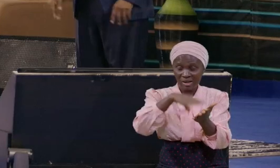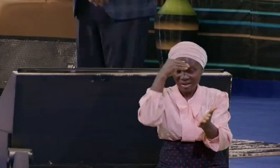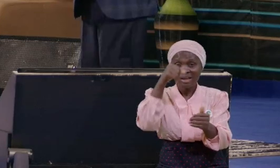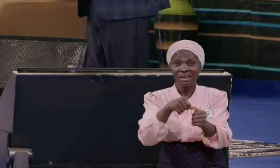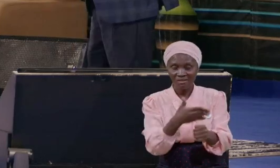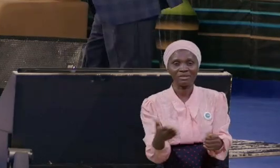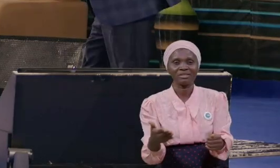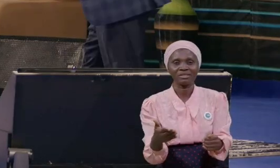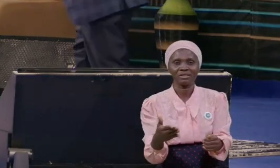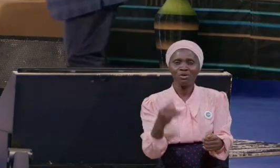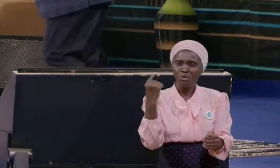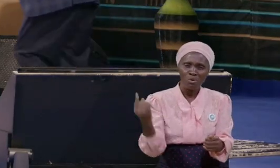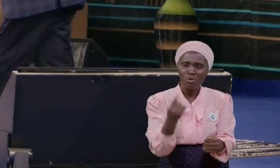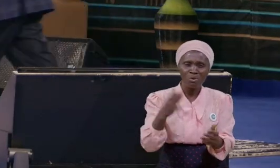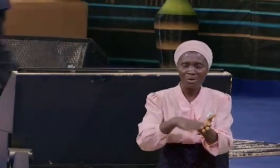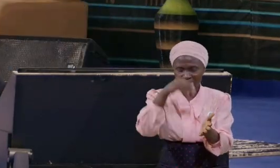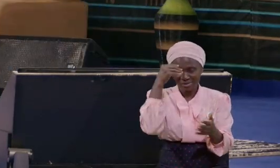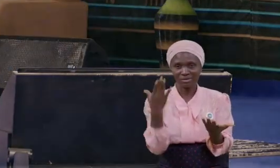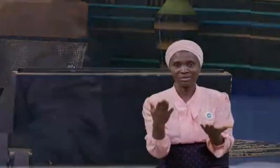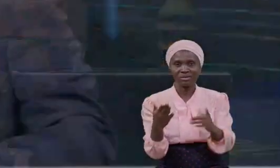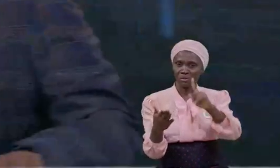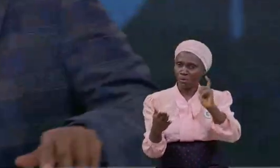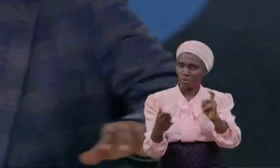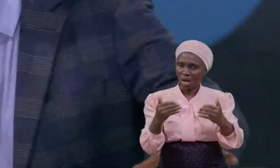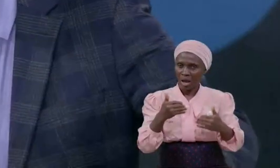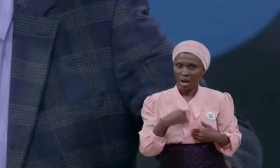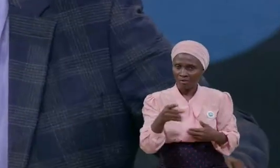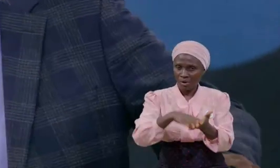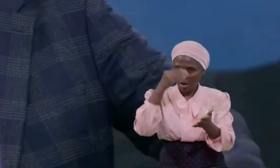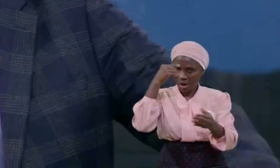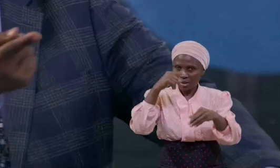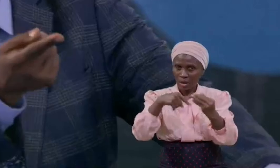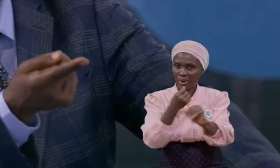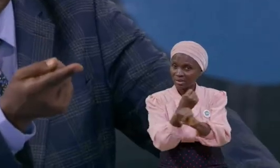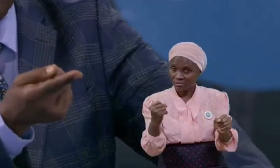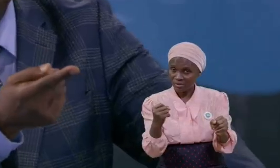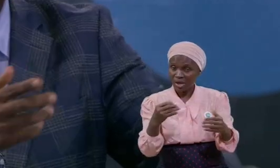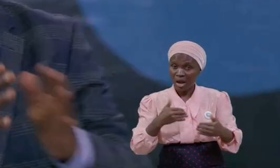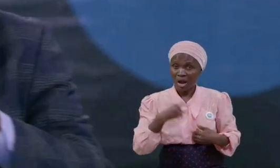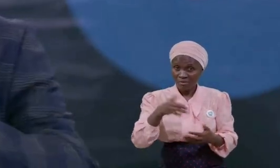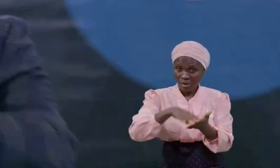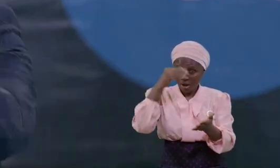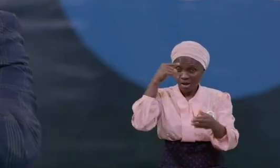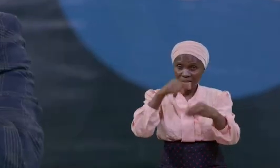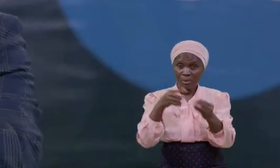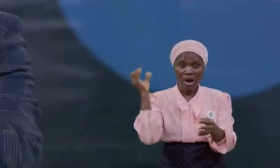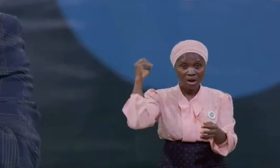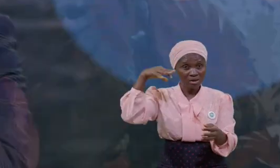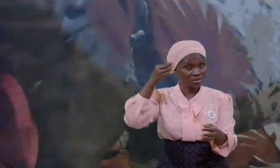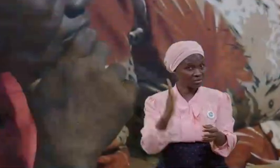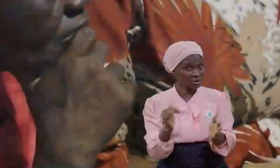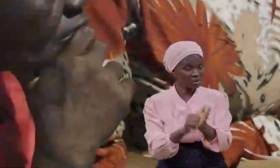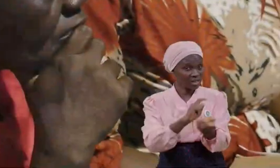appris au sujet du salut? Est-ce que tu as appris au sujet de la grâce de Dieu qui transforme nos vies? Mais